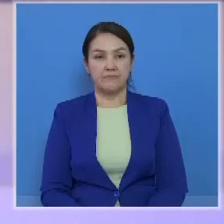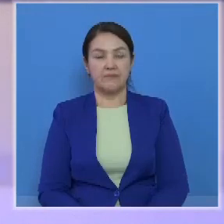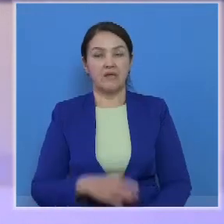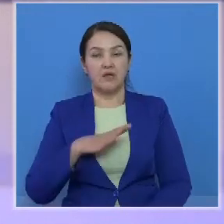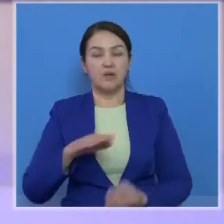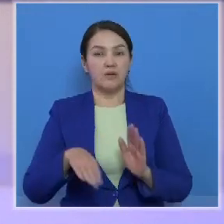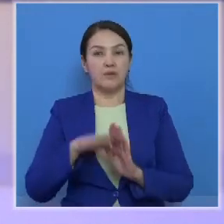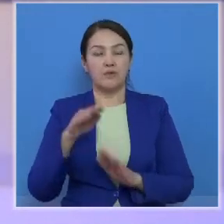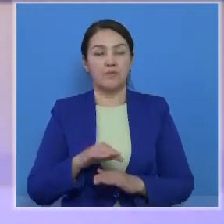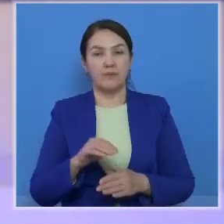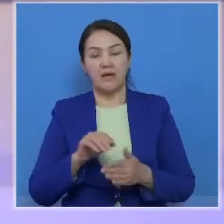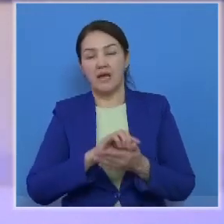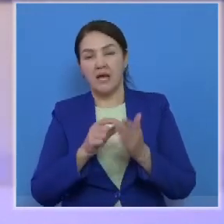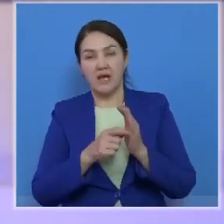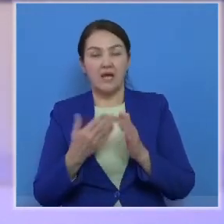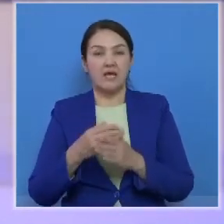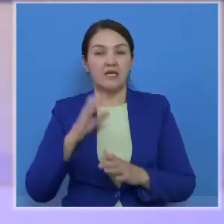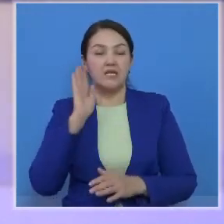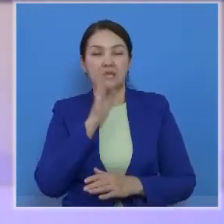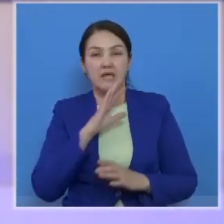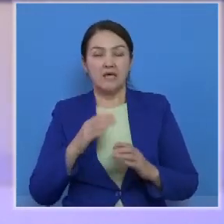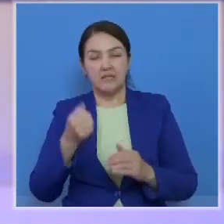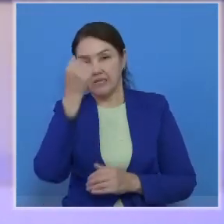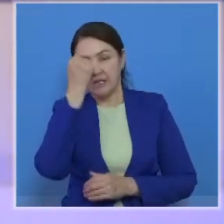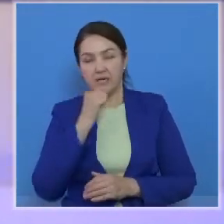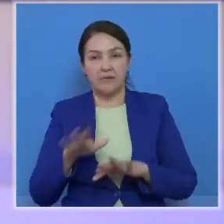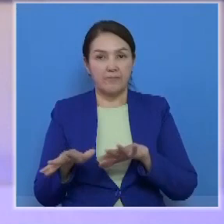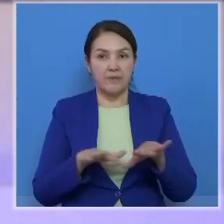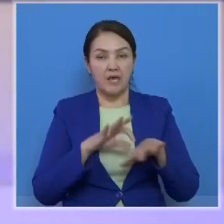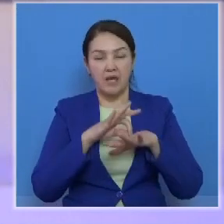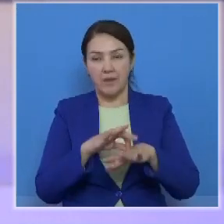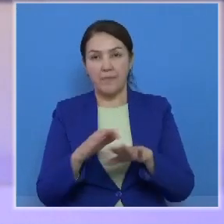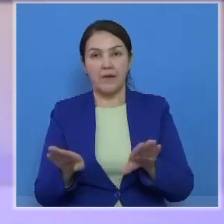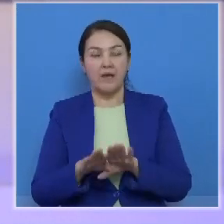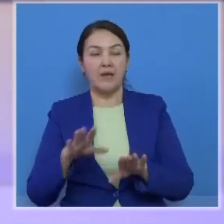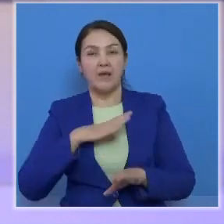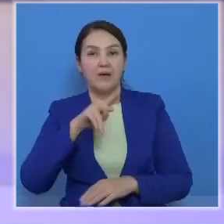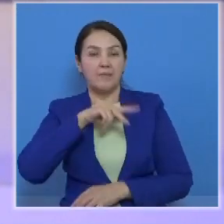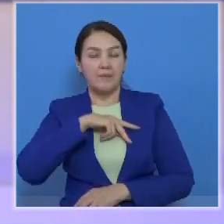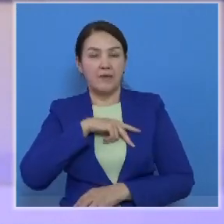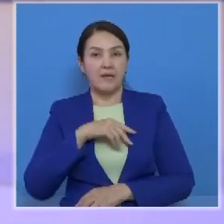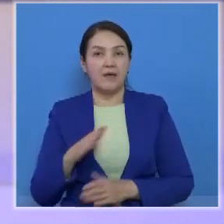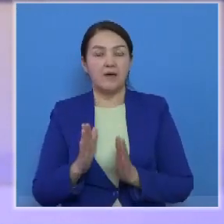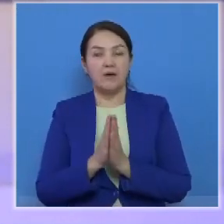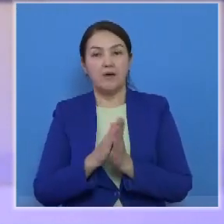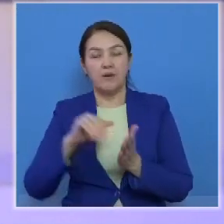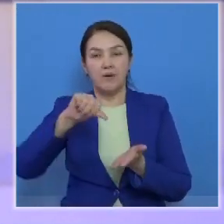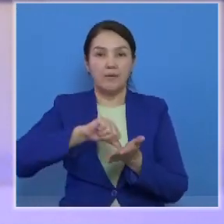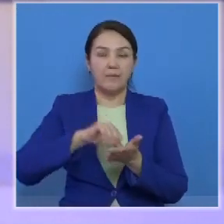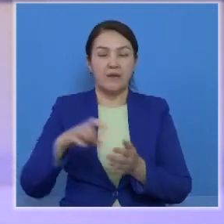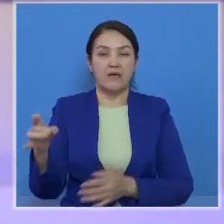Чествование лучших мастериц. В центре Анагатагзым прошло торжественное мероприятие, в рамках которого были награждены призеры и